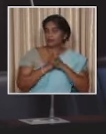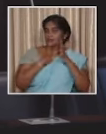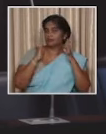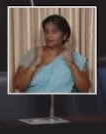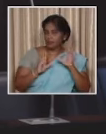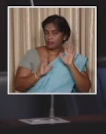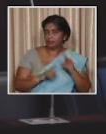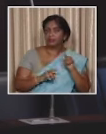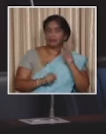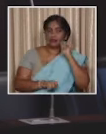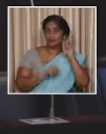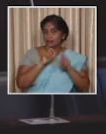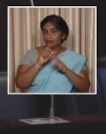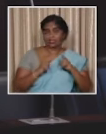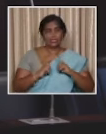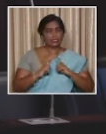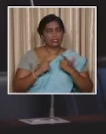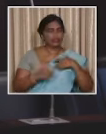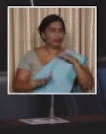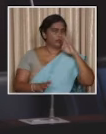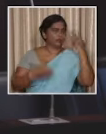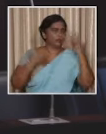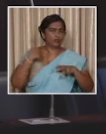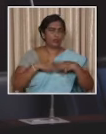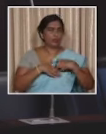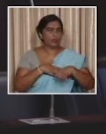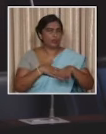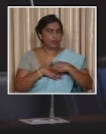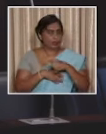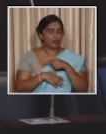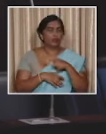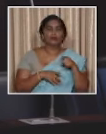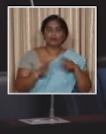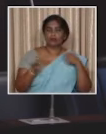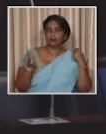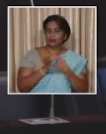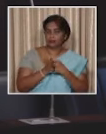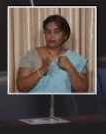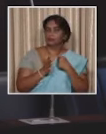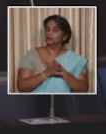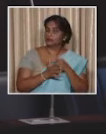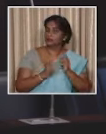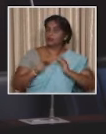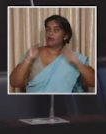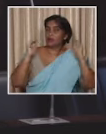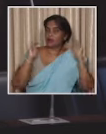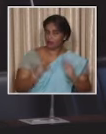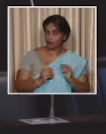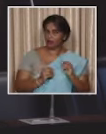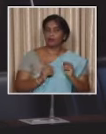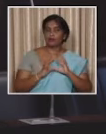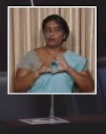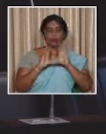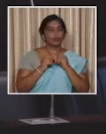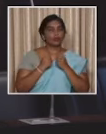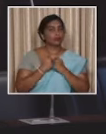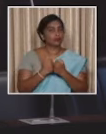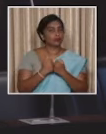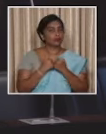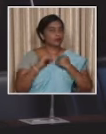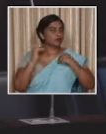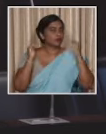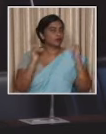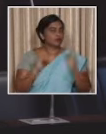e wagema janathawage jeevitha nathi wena tuwala wena me anaturu adu karanna podu pravahana sewe adu